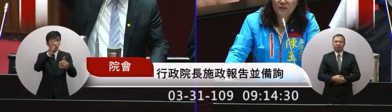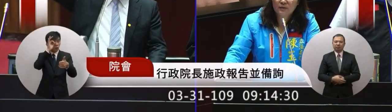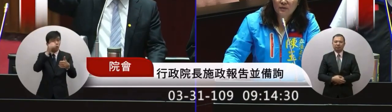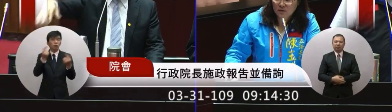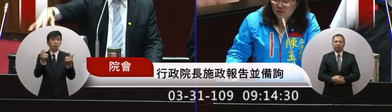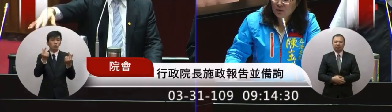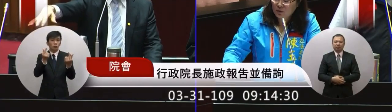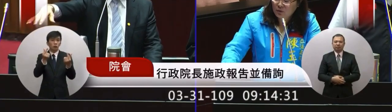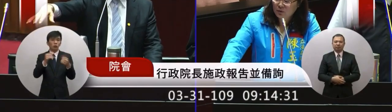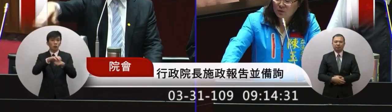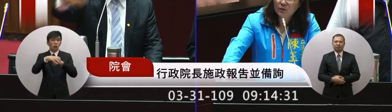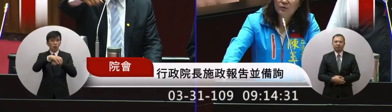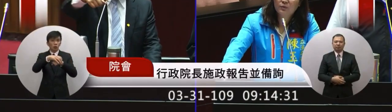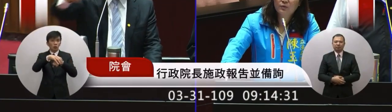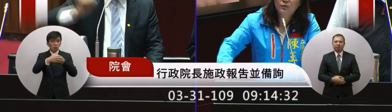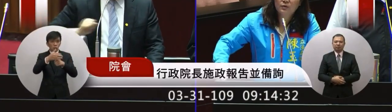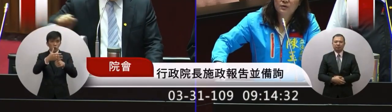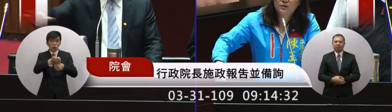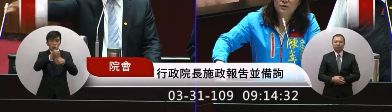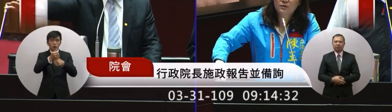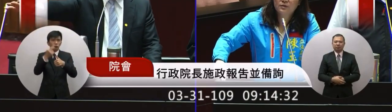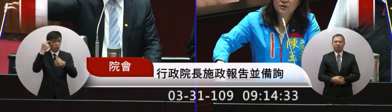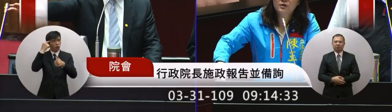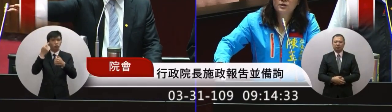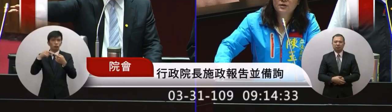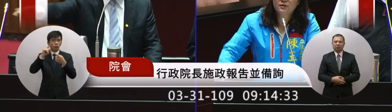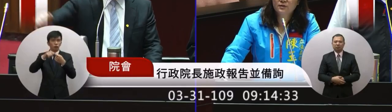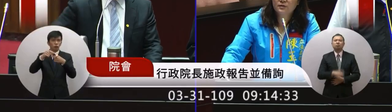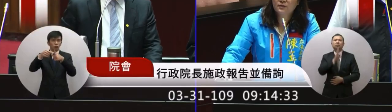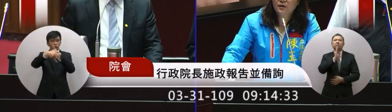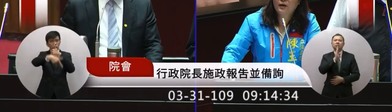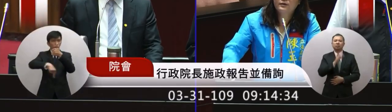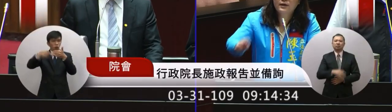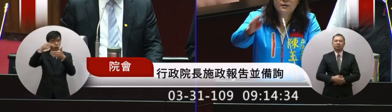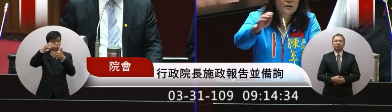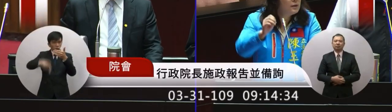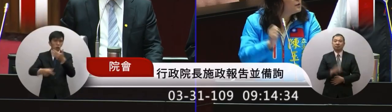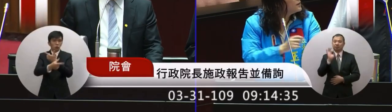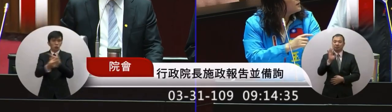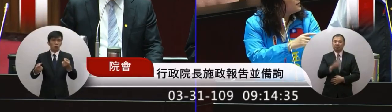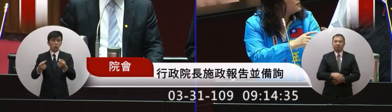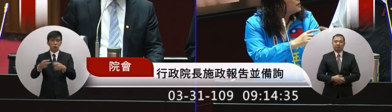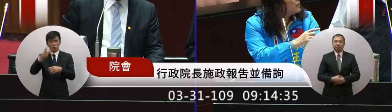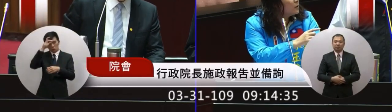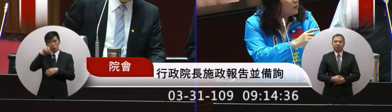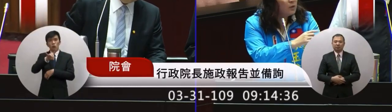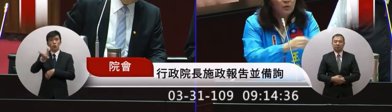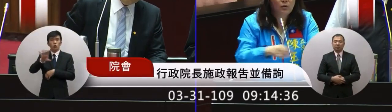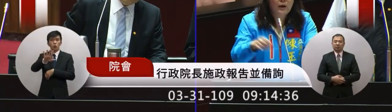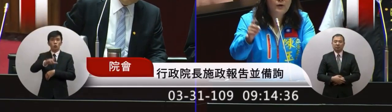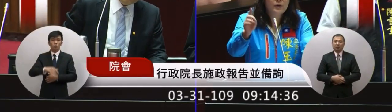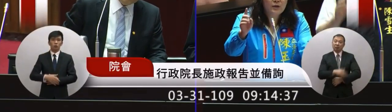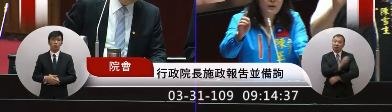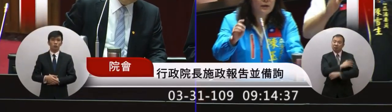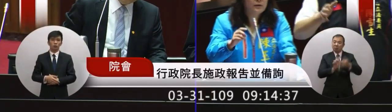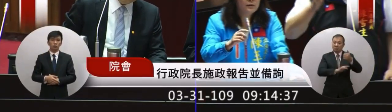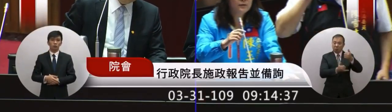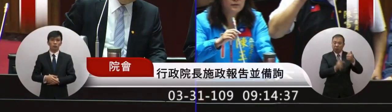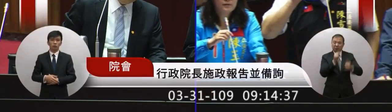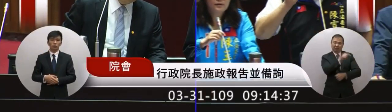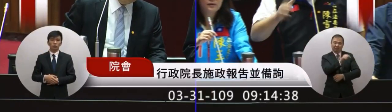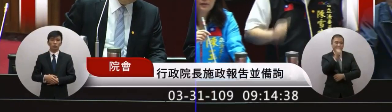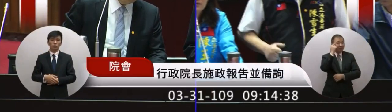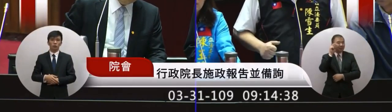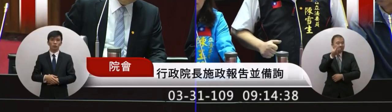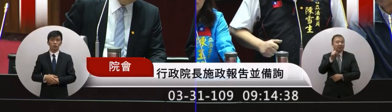保署，这应该都一条边，就好像警察通通有啊。 是。好，那。 不，陈委员，你的意见可能是说，清洁队